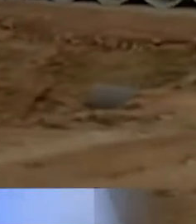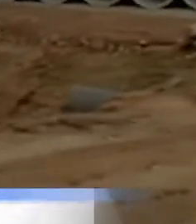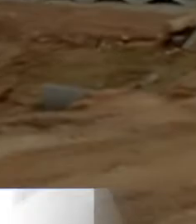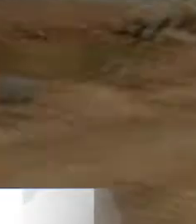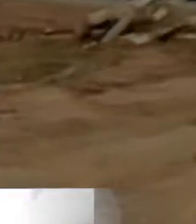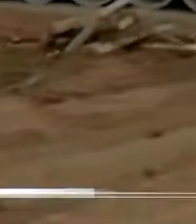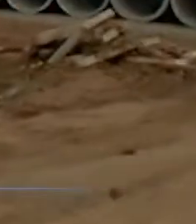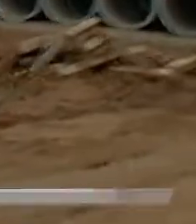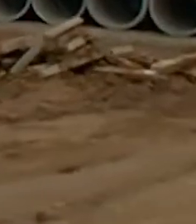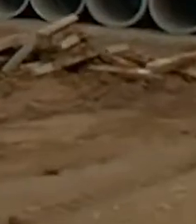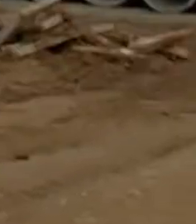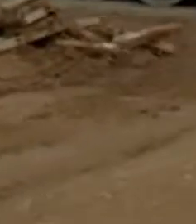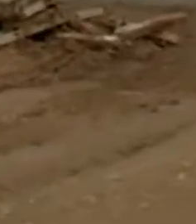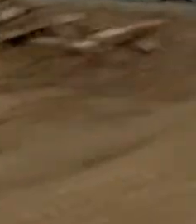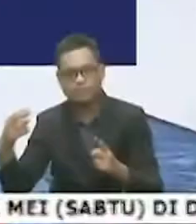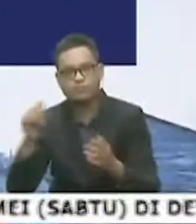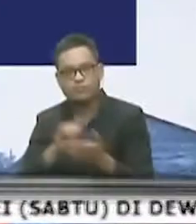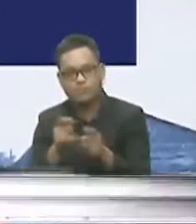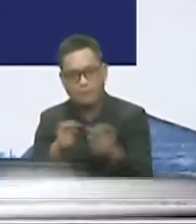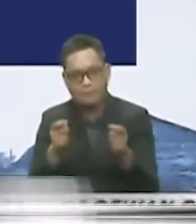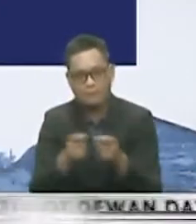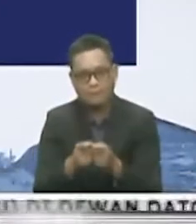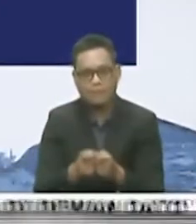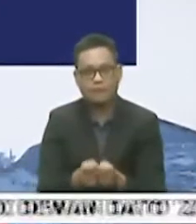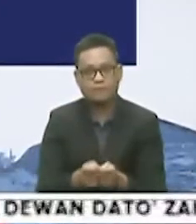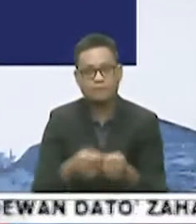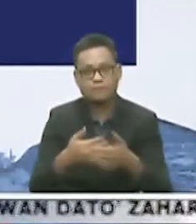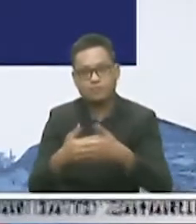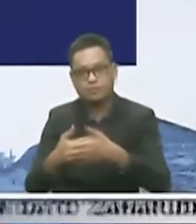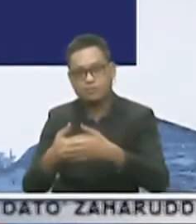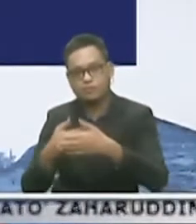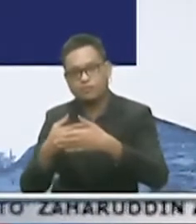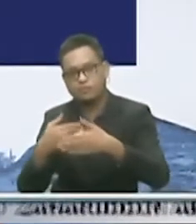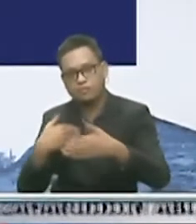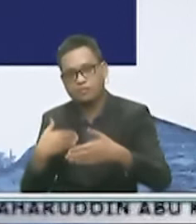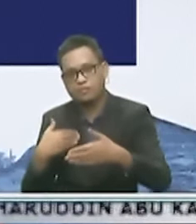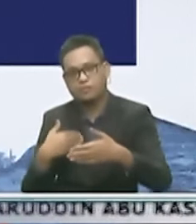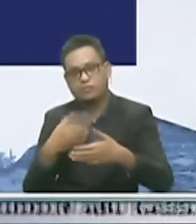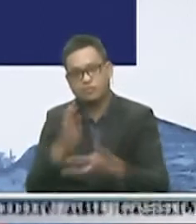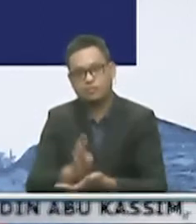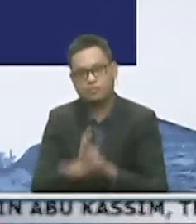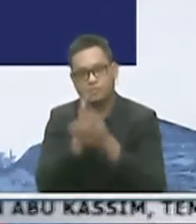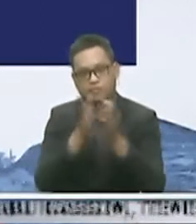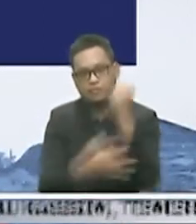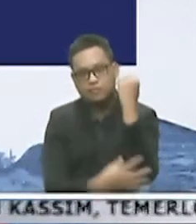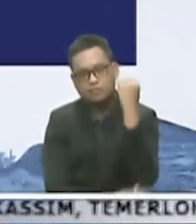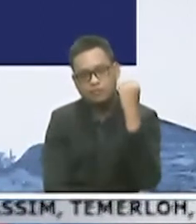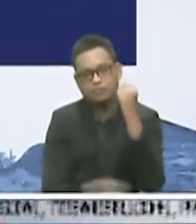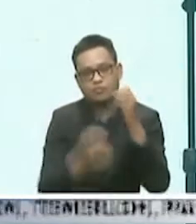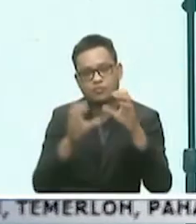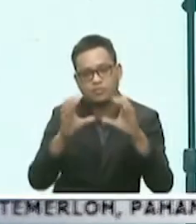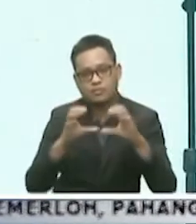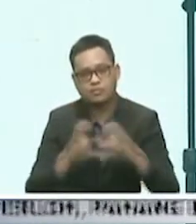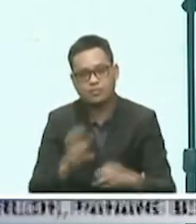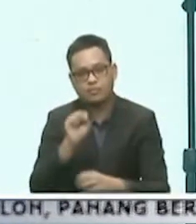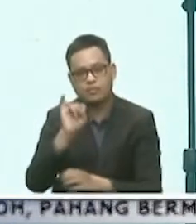家消除赤贫家庭计划。 Sebelum ini program membasmi kemiskinan dilaksanakan secara silo di